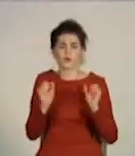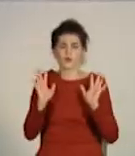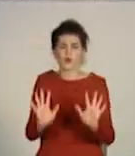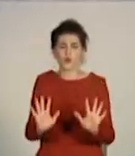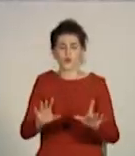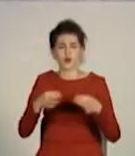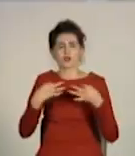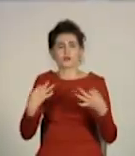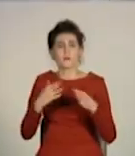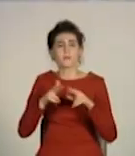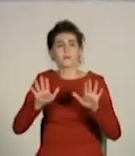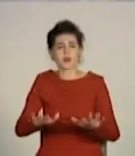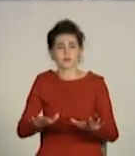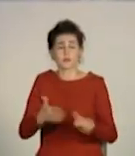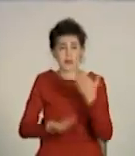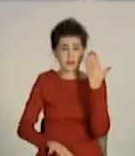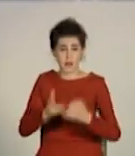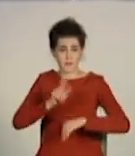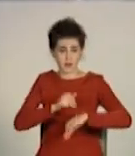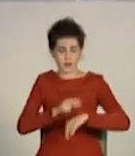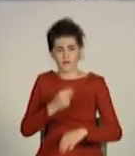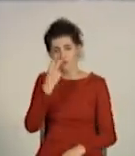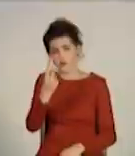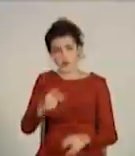дозволених місцях. Якщо поліцейські побачать порушення, то